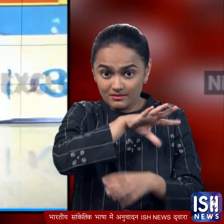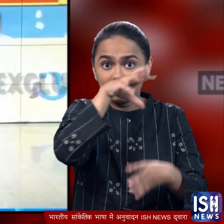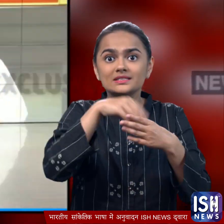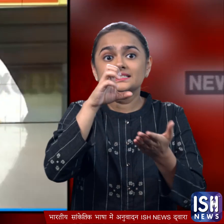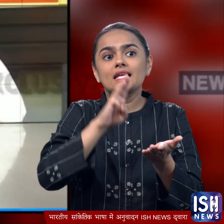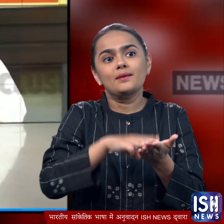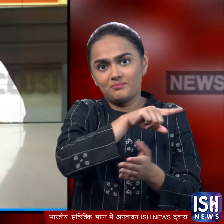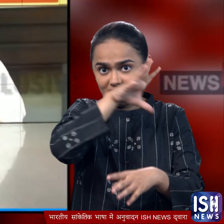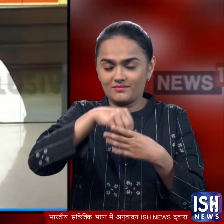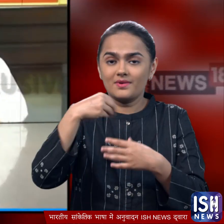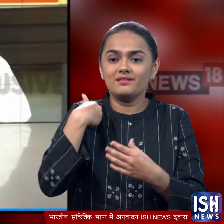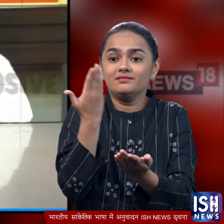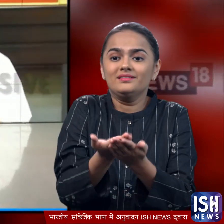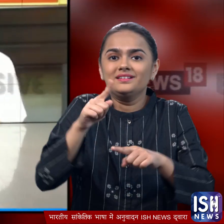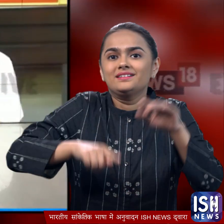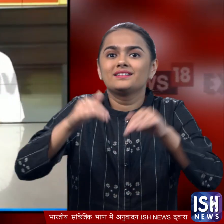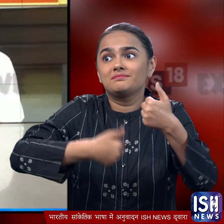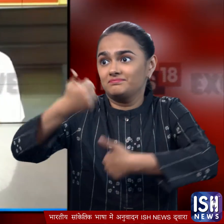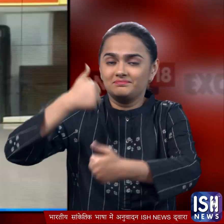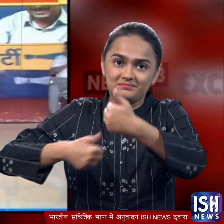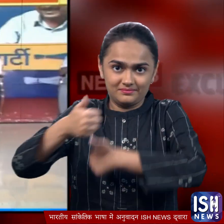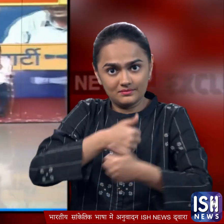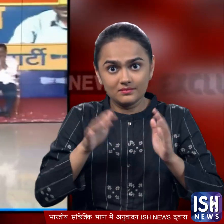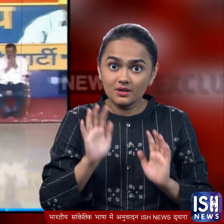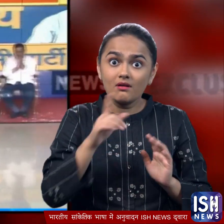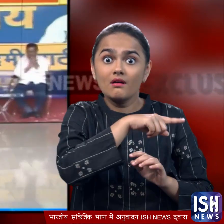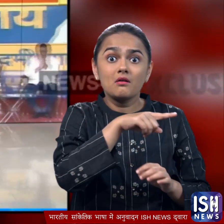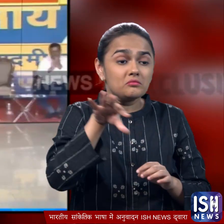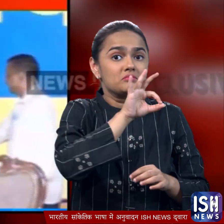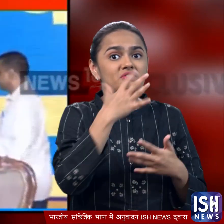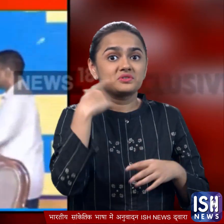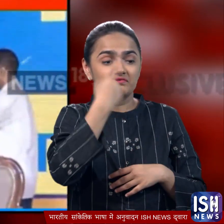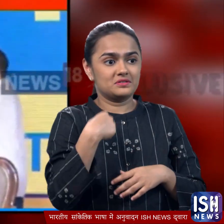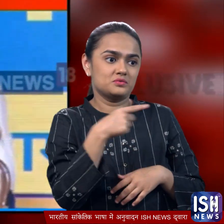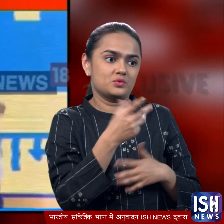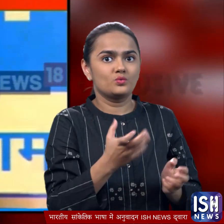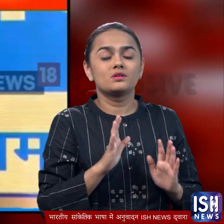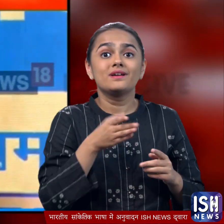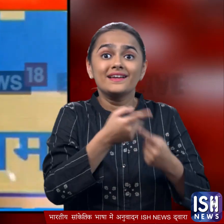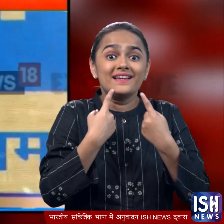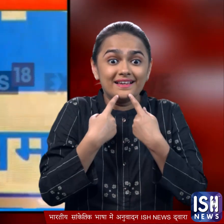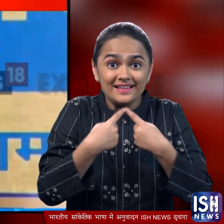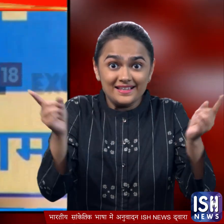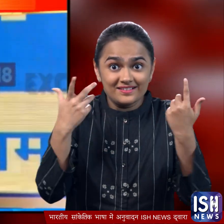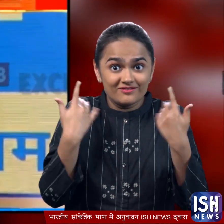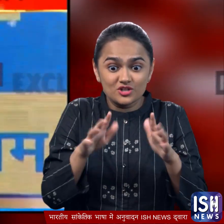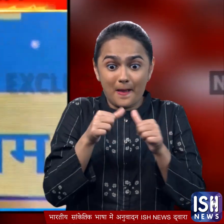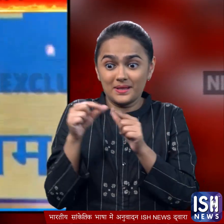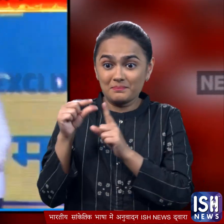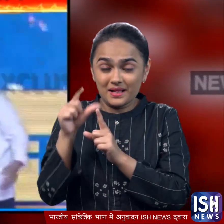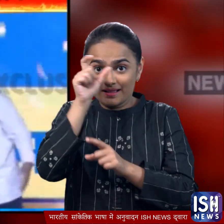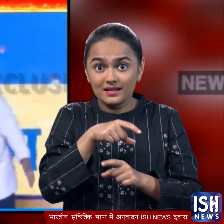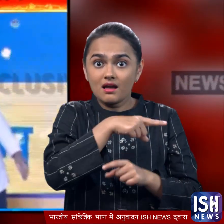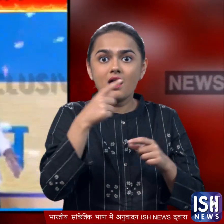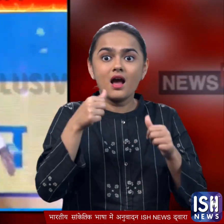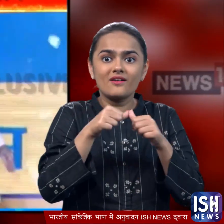कैंडिडेट घोषित किया था, जिसके अगले ही दिन अमित पालेकर को गोवा के लिए पार्टी ने अपना चेहरा चुन लिया। और इसका ऐलान होते ही अमित पालेकर ने